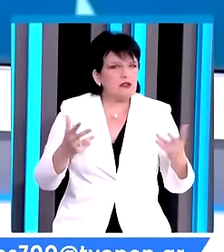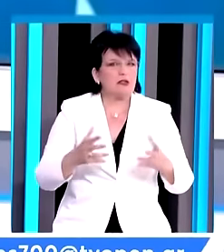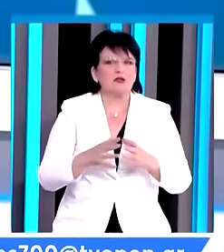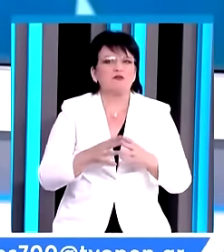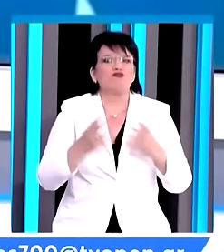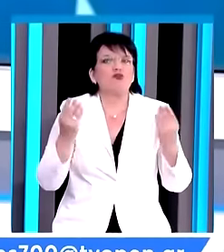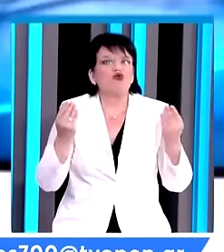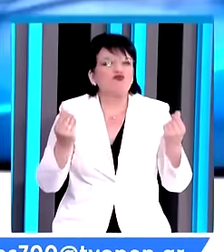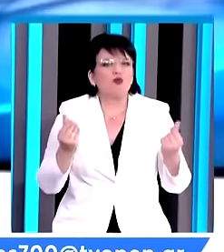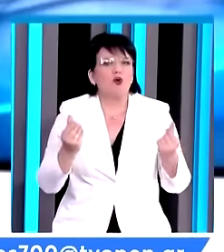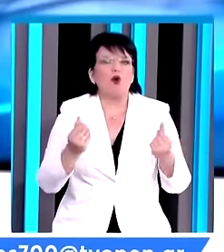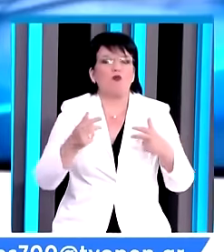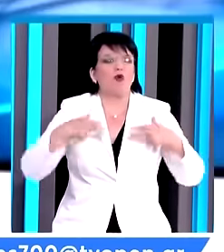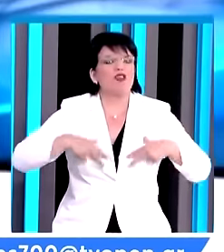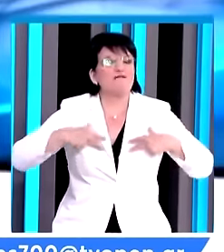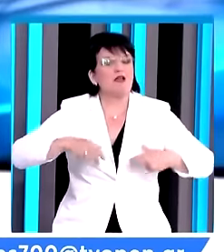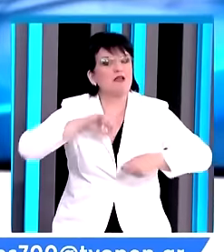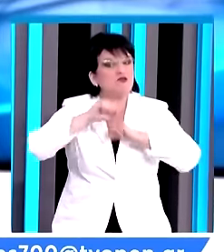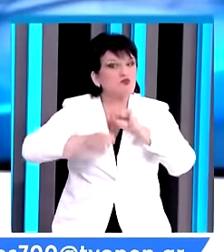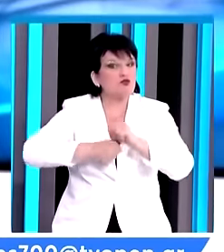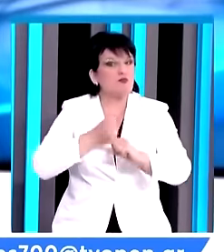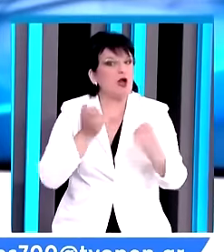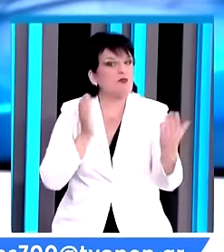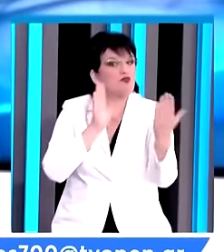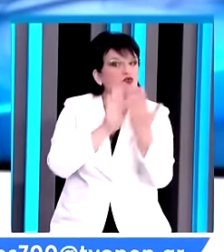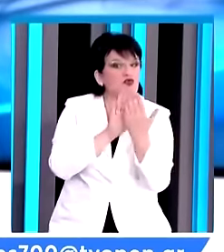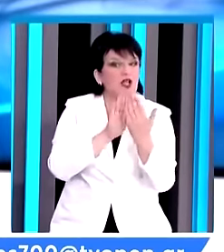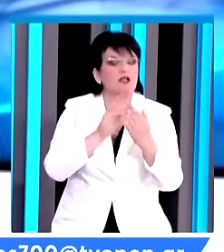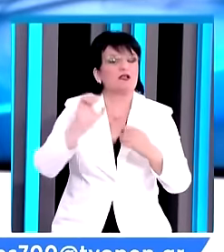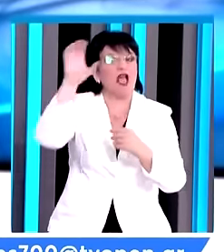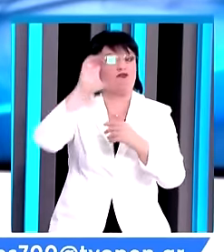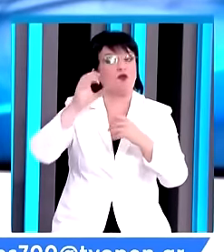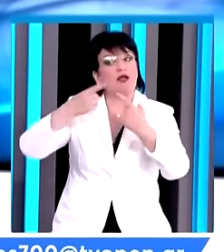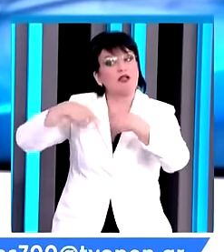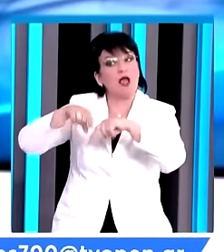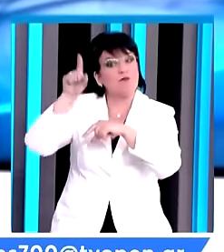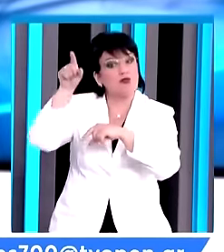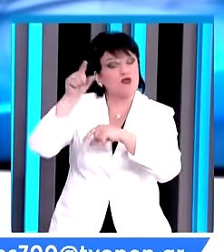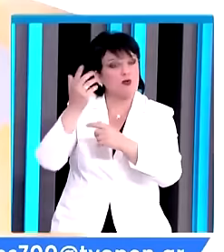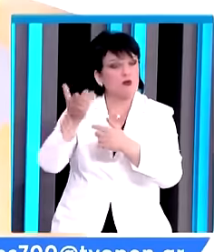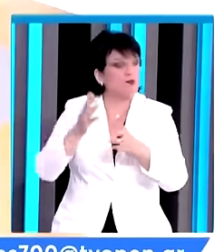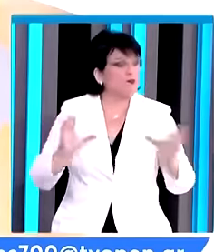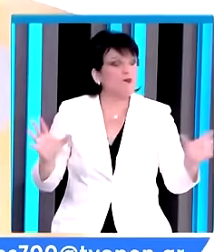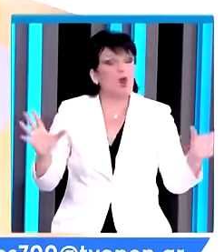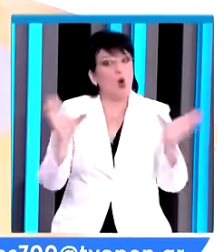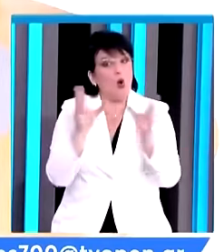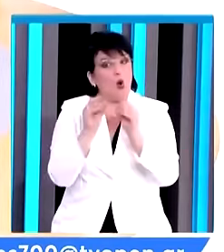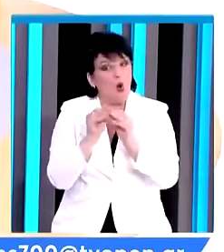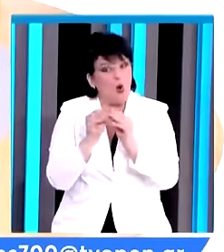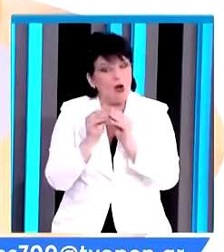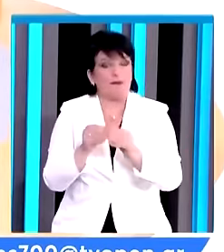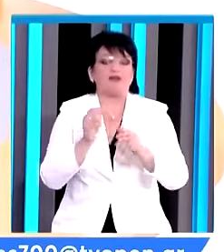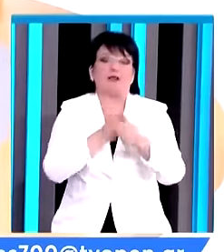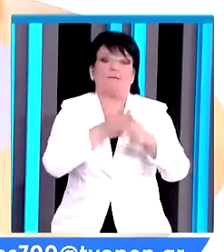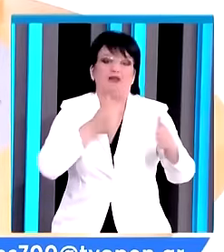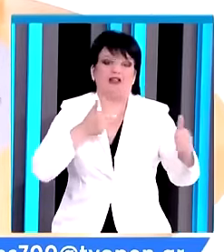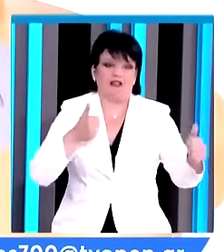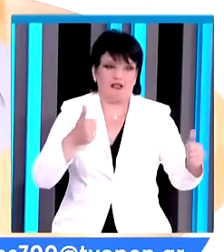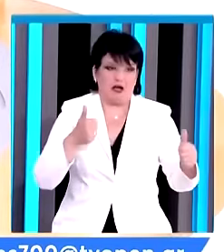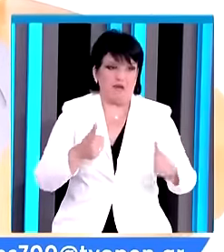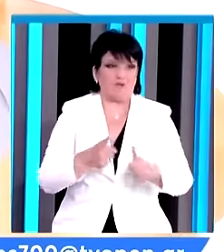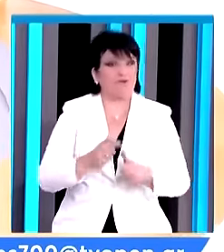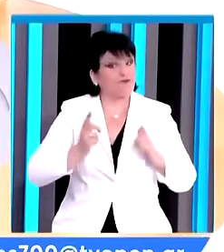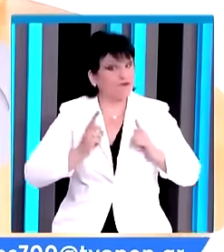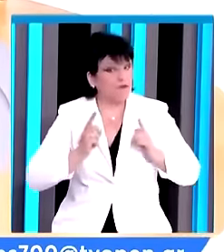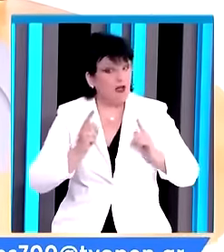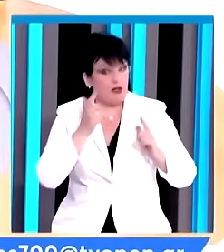πόσο οι καρποφόρες. Κάνατε μια προσπάθεια, στείλατε και μια επιστολή στην Κομισιόν. Να τα πάρουμε όλα με τη σειρά. Και να μας πείτε γιατί